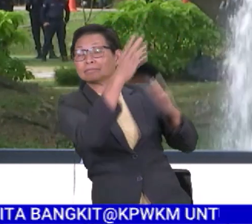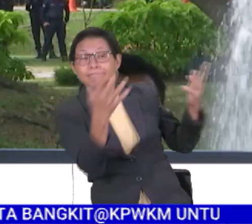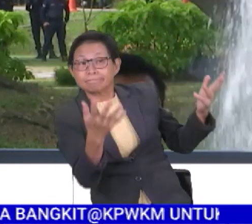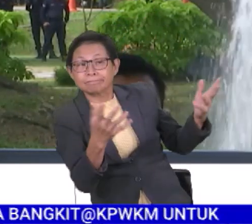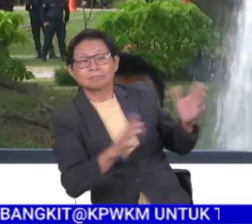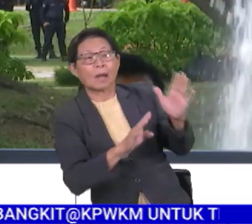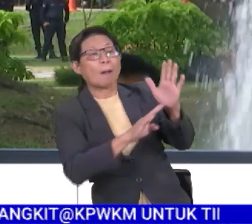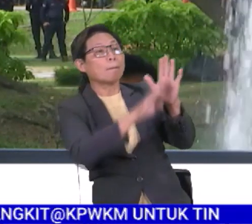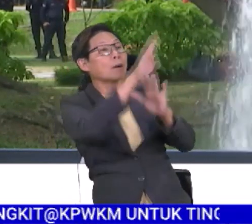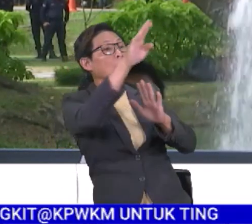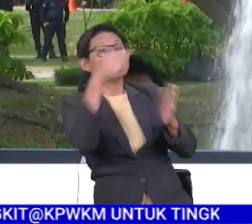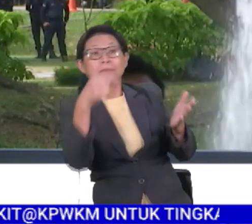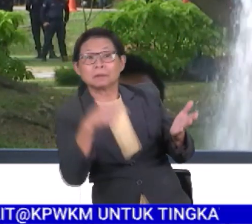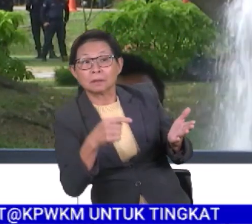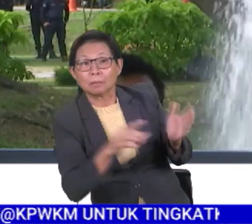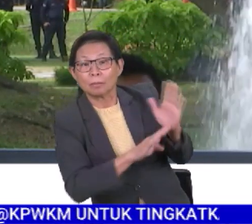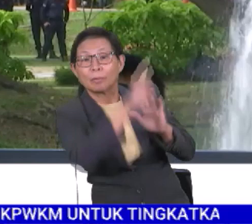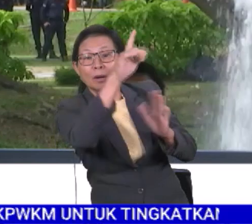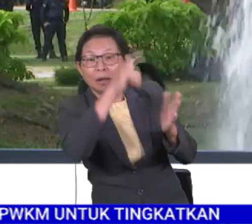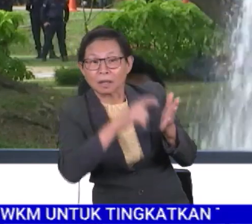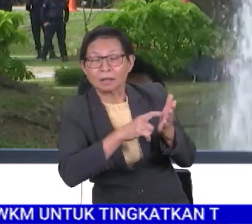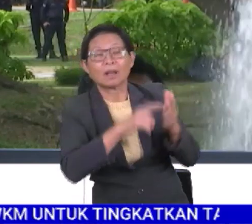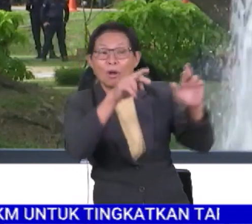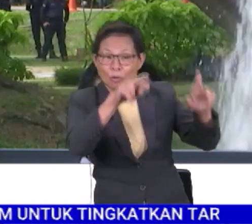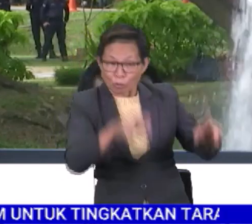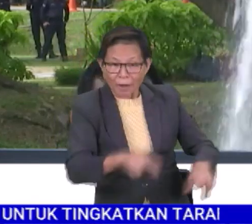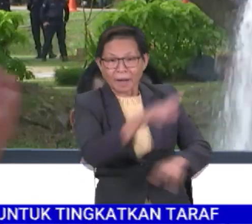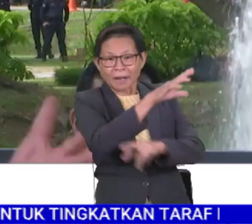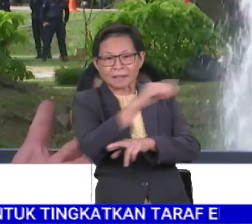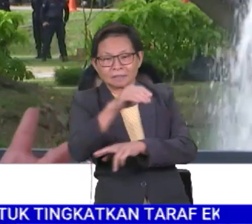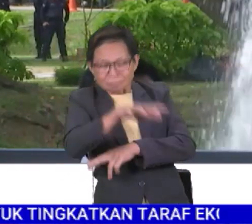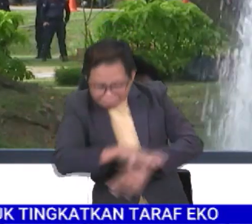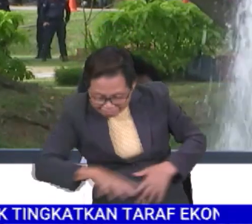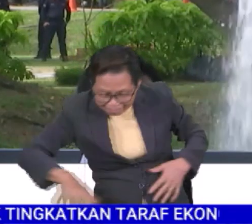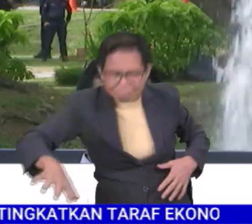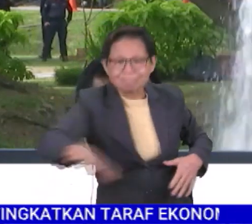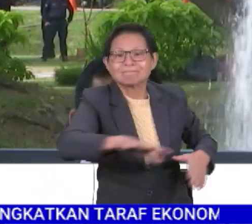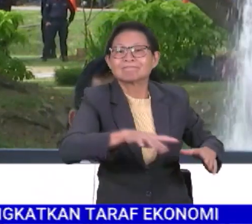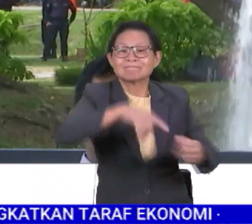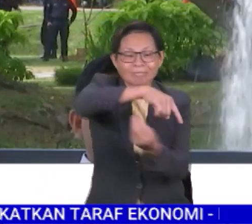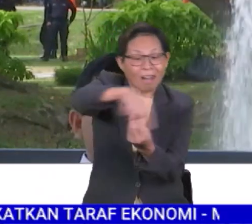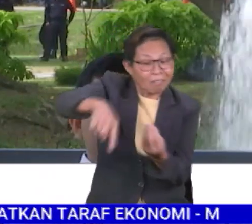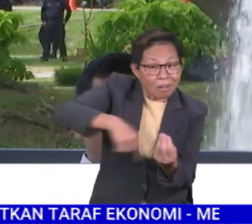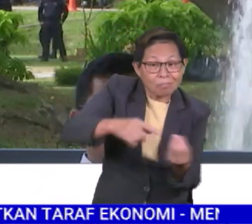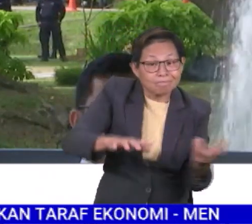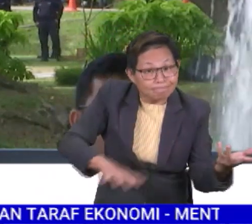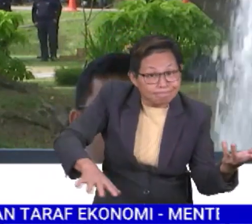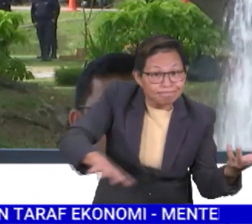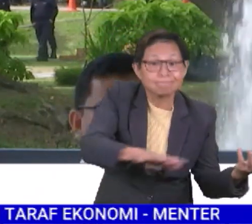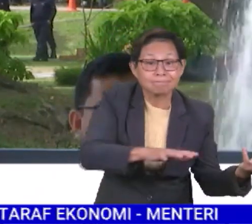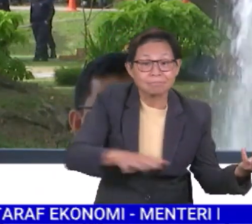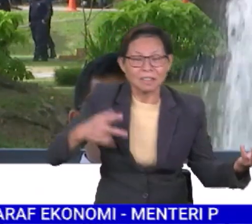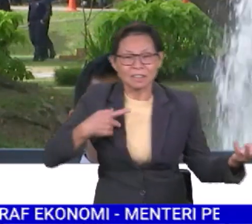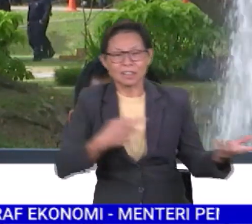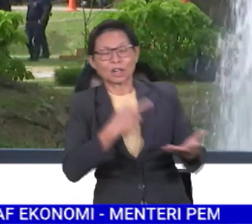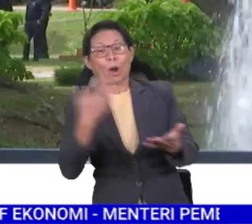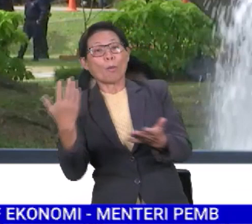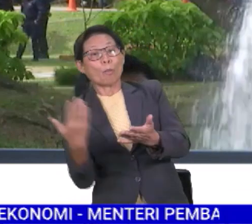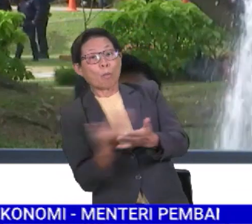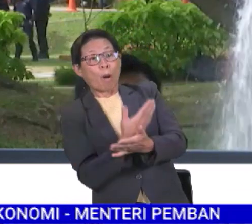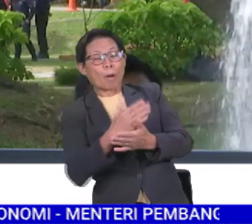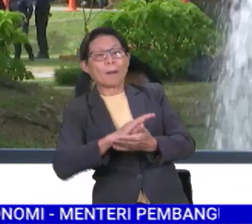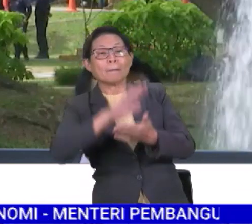pembangunan ini pembangunan rakyat dan sekitar. Kita perbarui